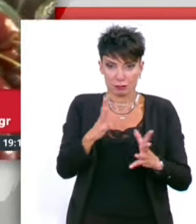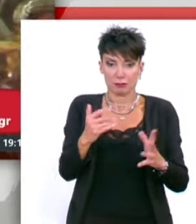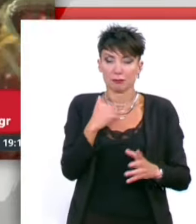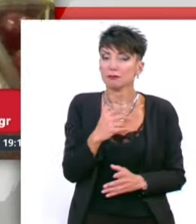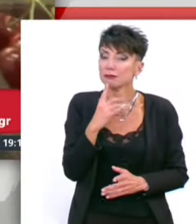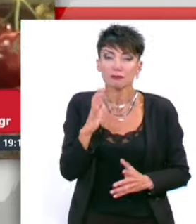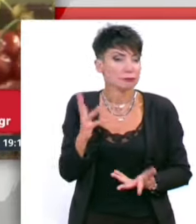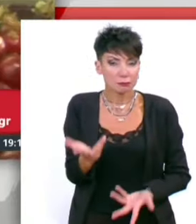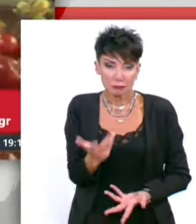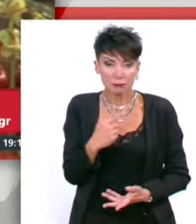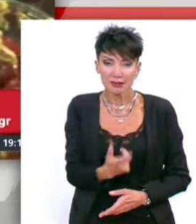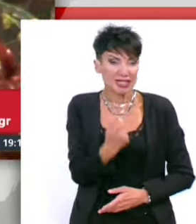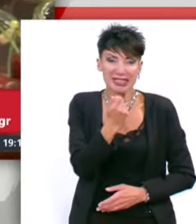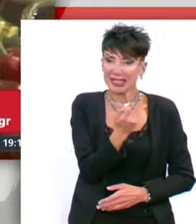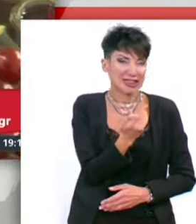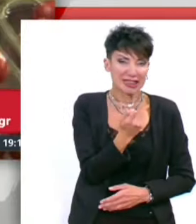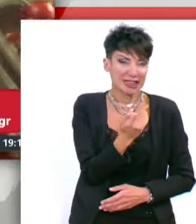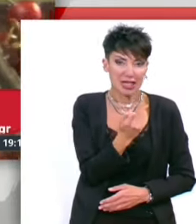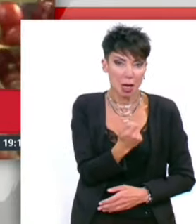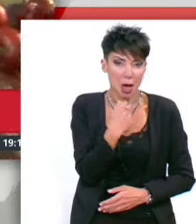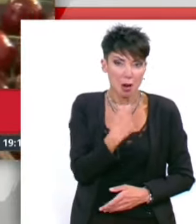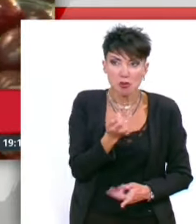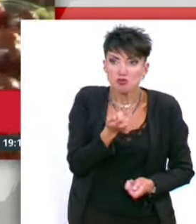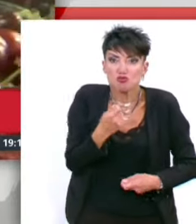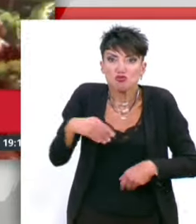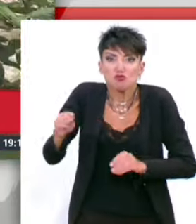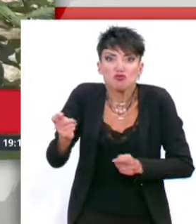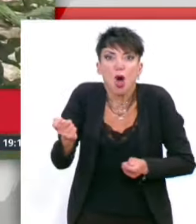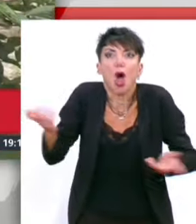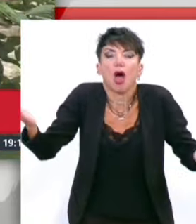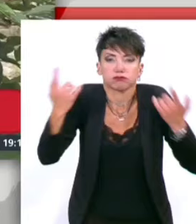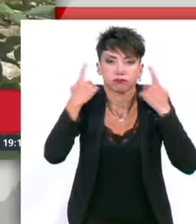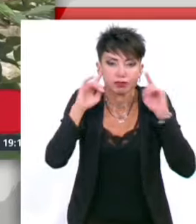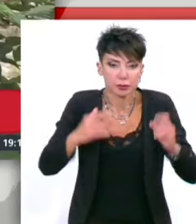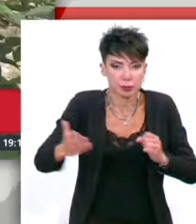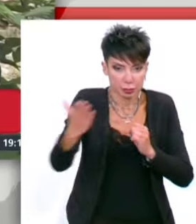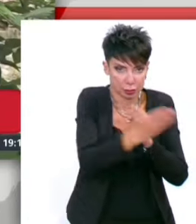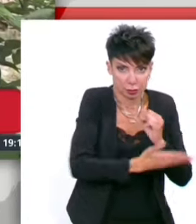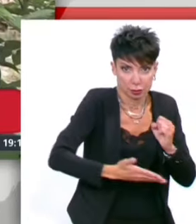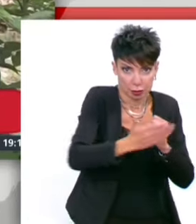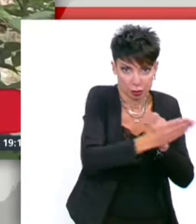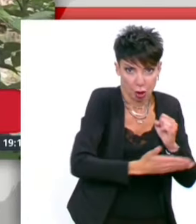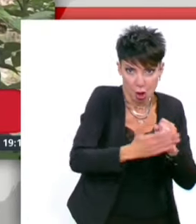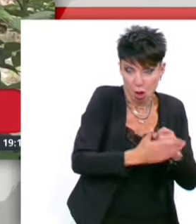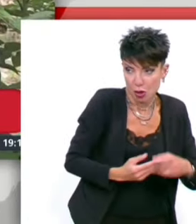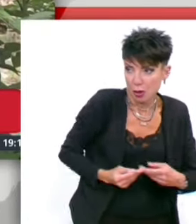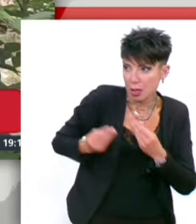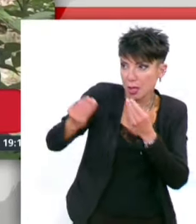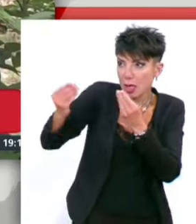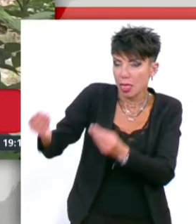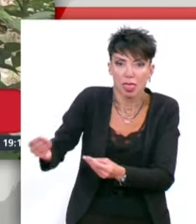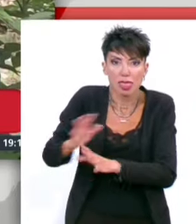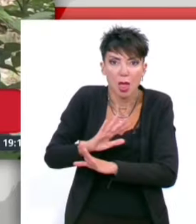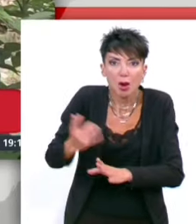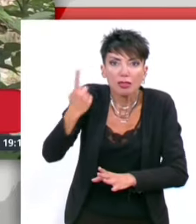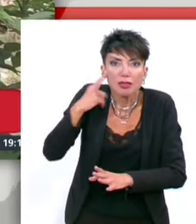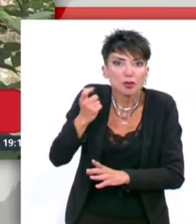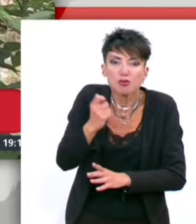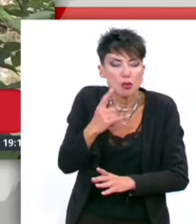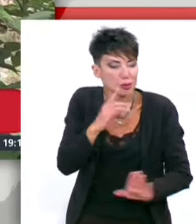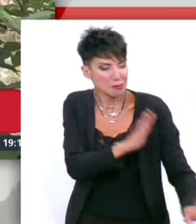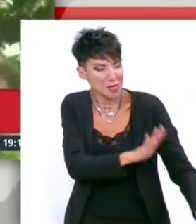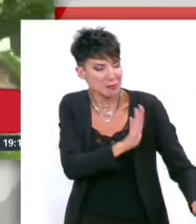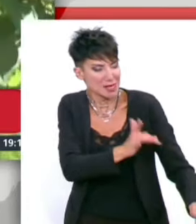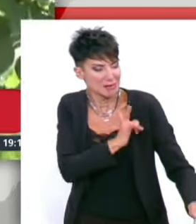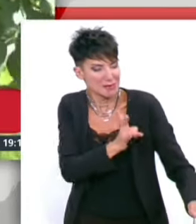προϊόντα? Οι ανοιχτές τιμές πώλησης από το χωράφι στον έμπορο. Πολλοί παραγωγοί πουλάνε σε τιμές, πουλάνε τα προϊόντα και δεν ξέρουν τι